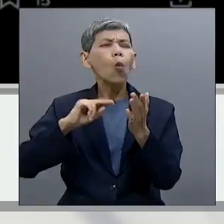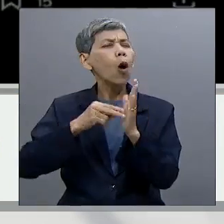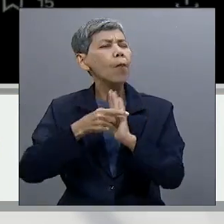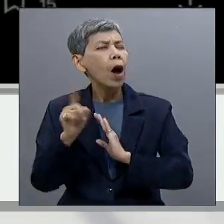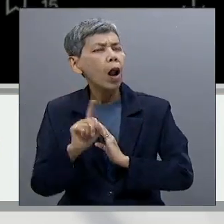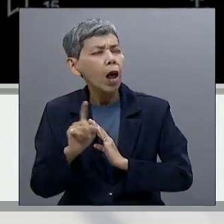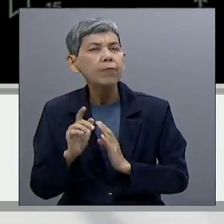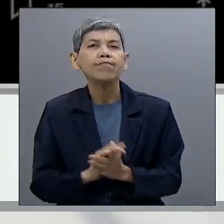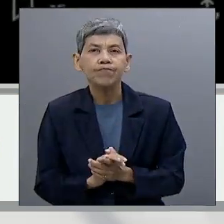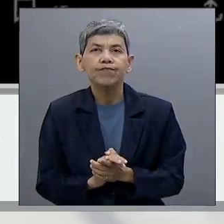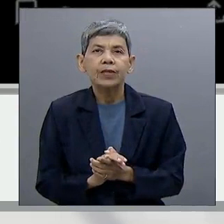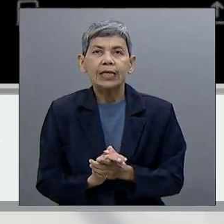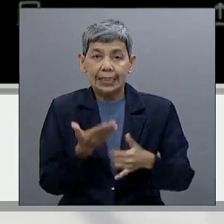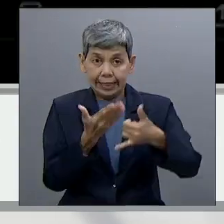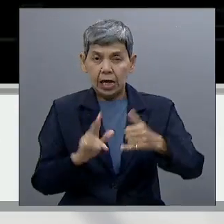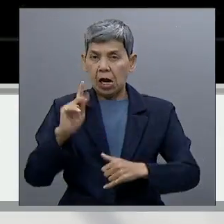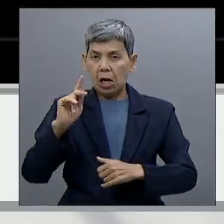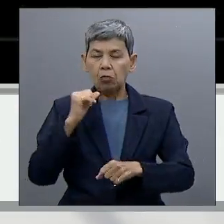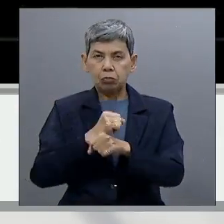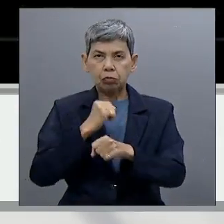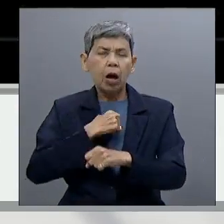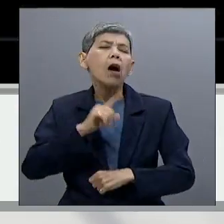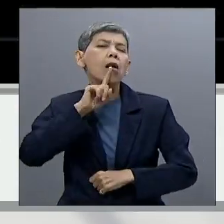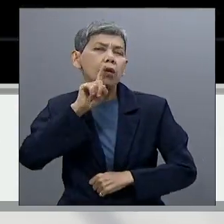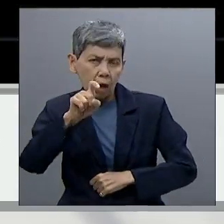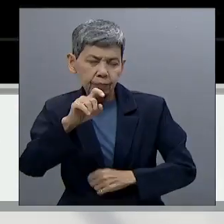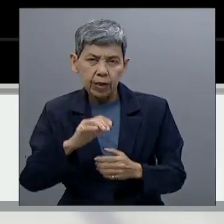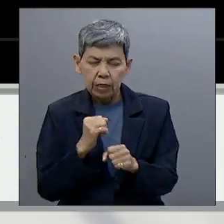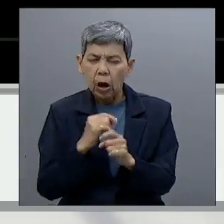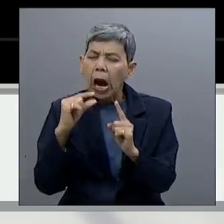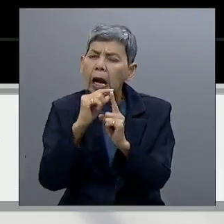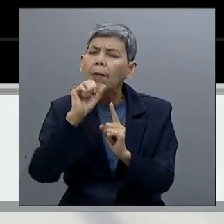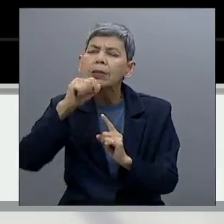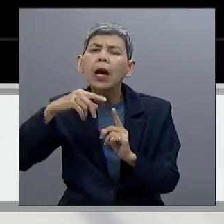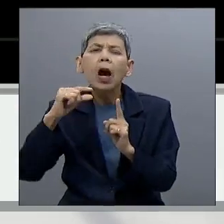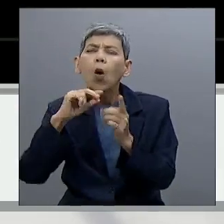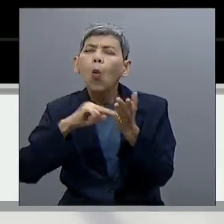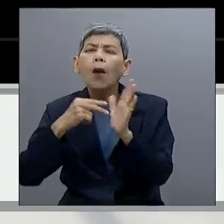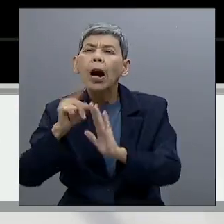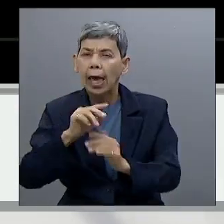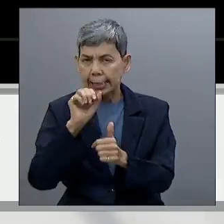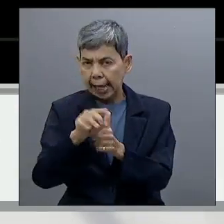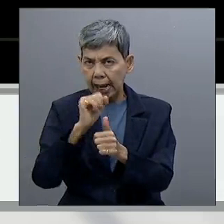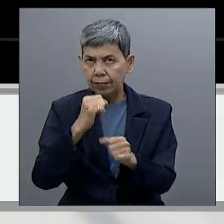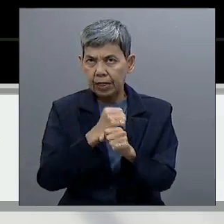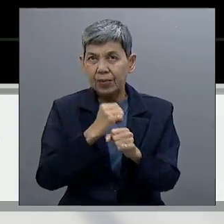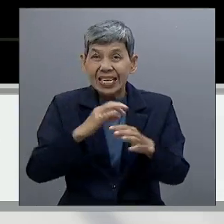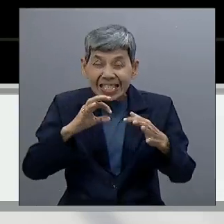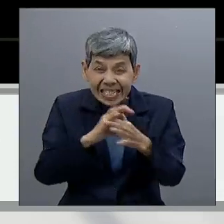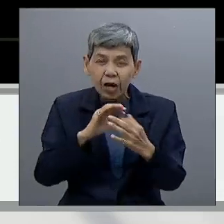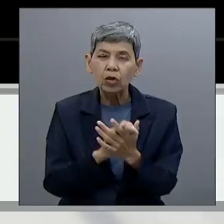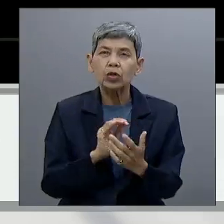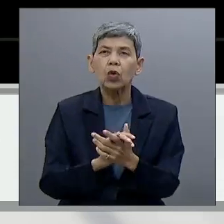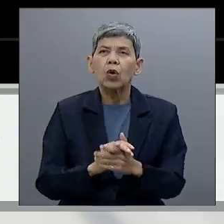คุณสุทธิชัยหยุ่นสื่อมวลชนอาวุโสก็ตั้งคำถามถึงคำนิยามที่เหมาะสมแนะนำให้เปลี่ยนจากการใช้คำว่า